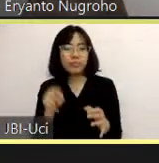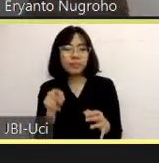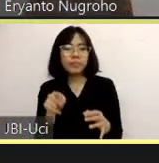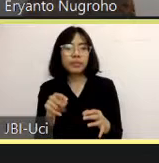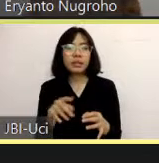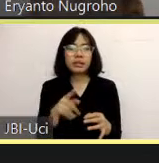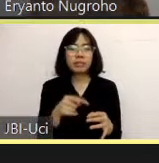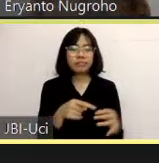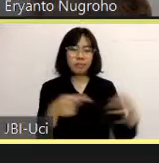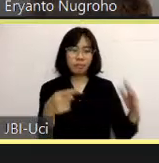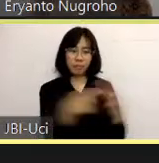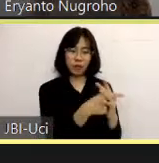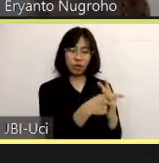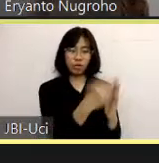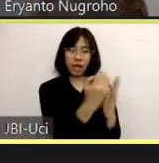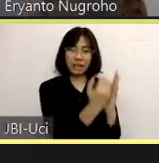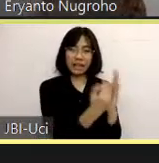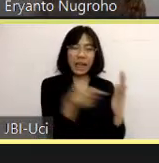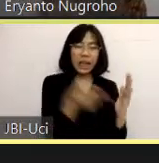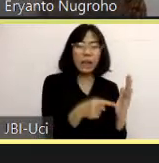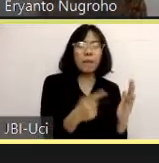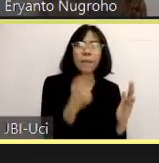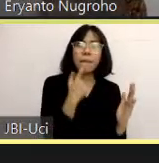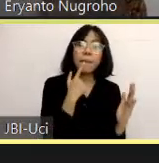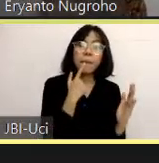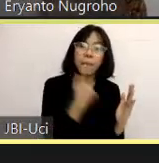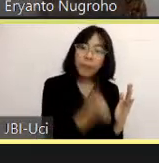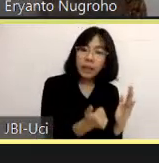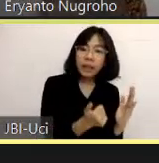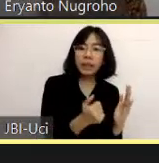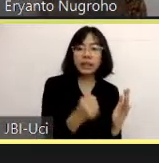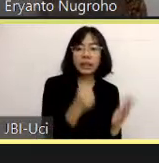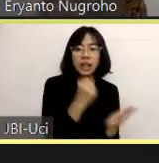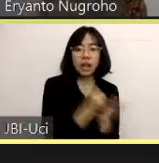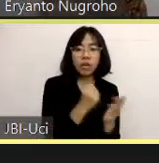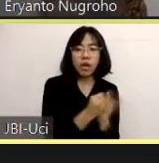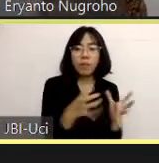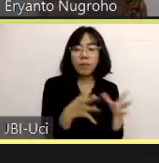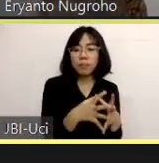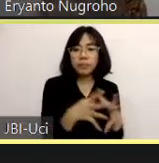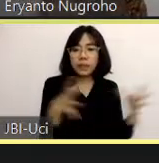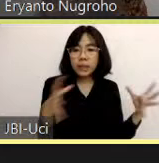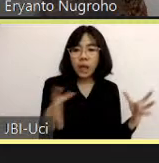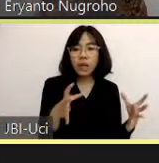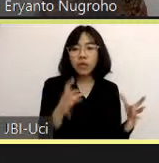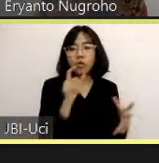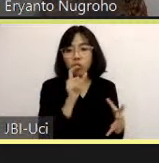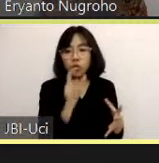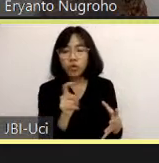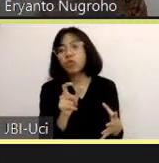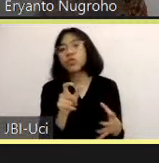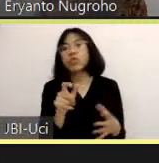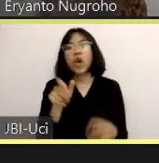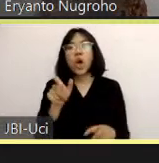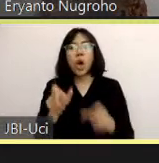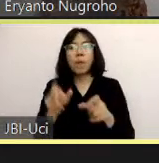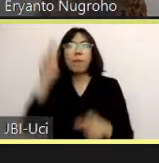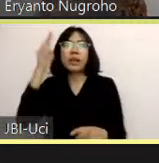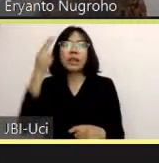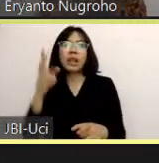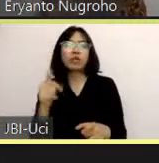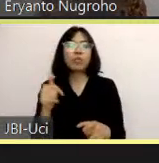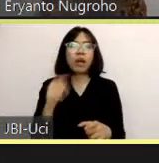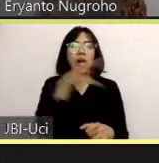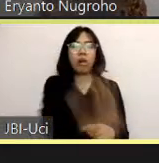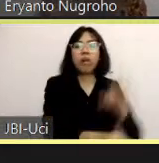dan paling aktif perannya dalam menjaga dan membatasi kesewenang-sewenangan